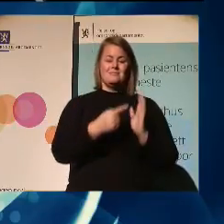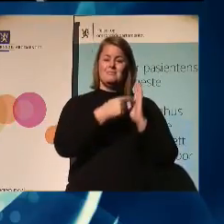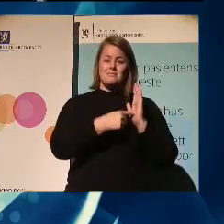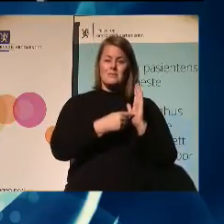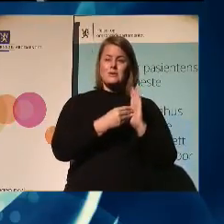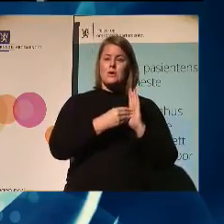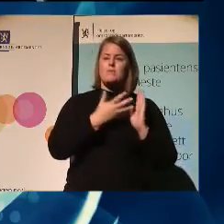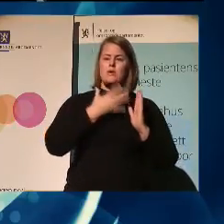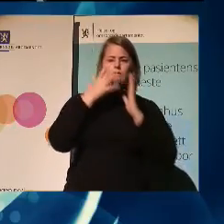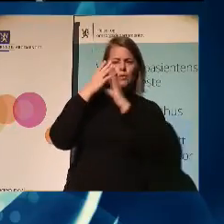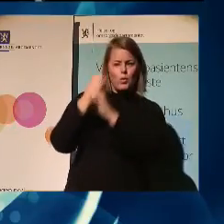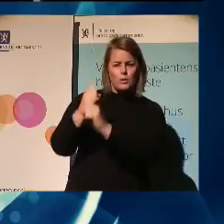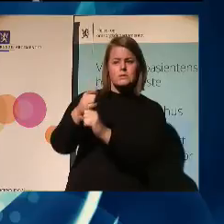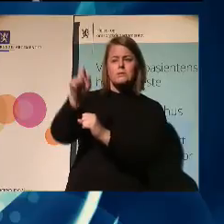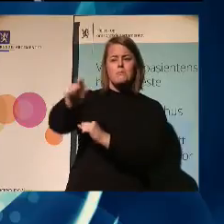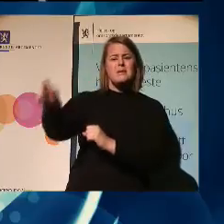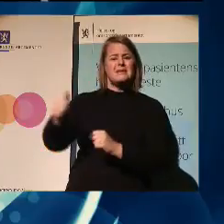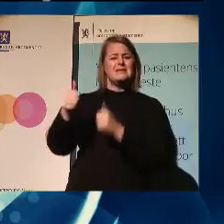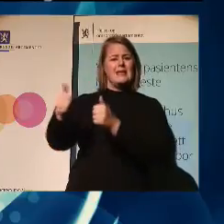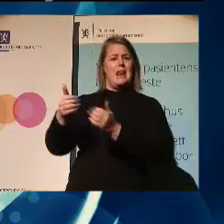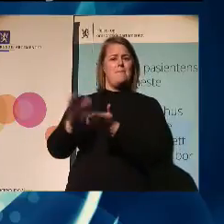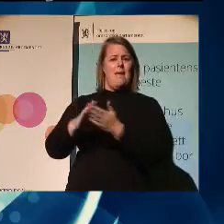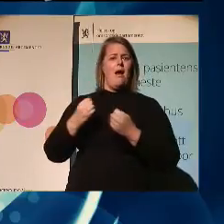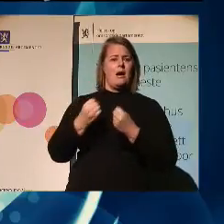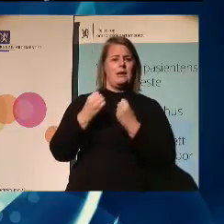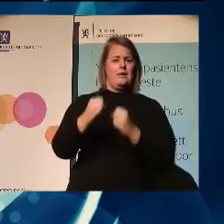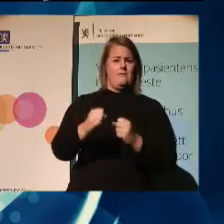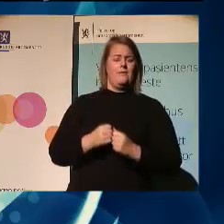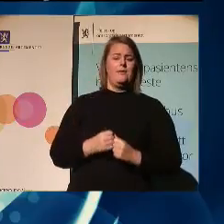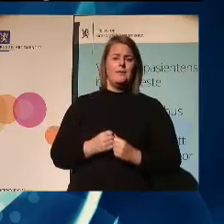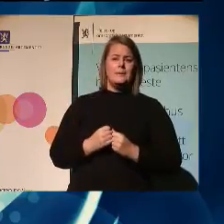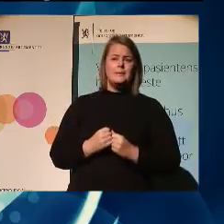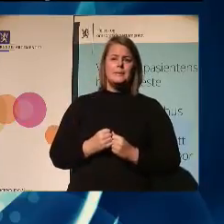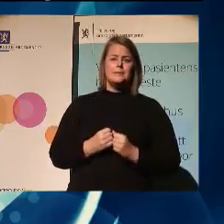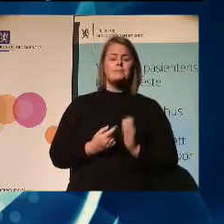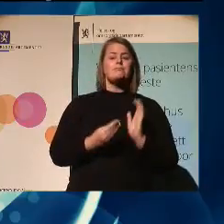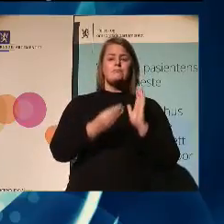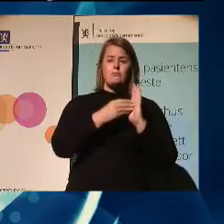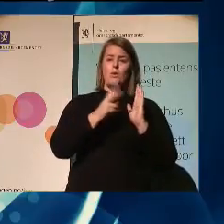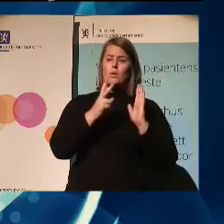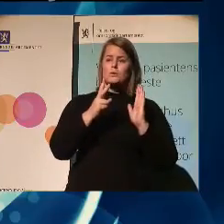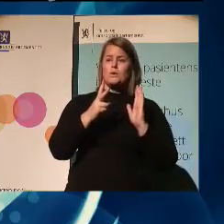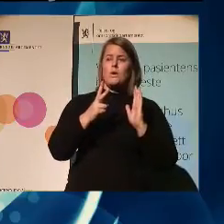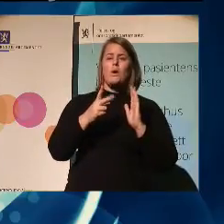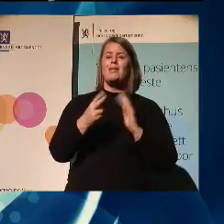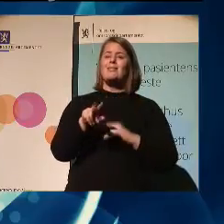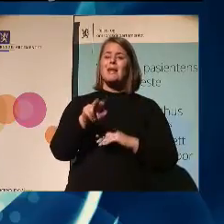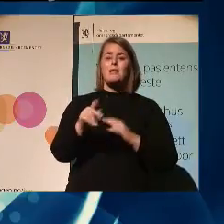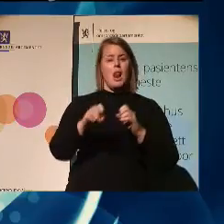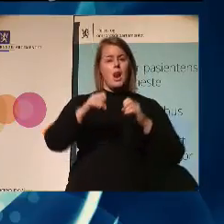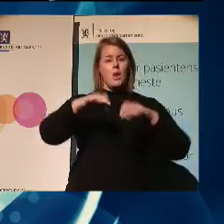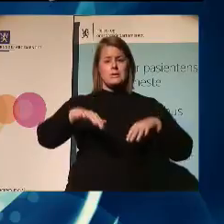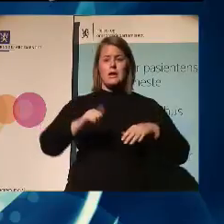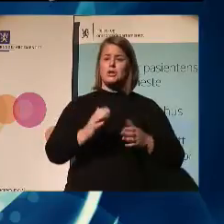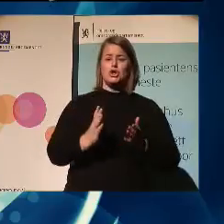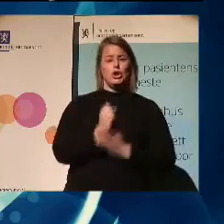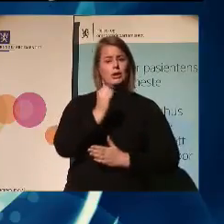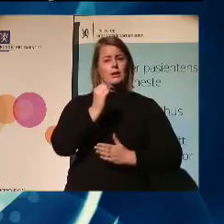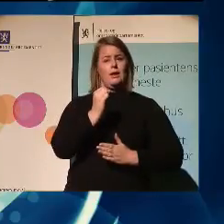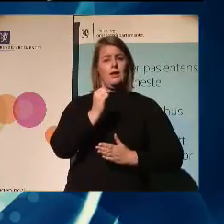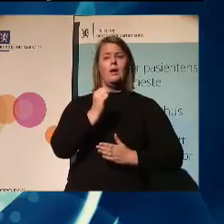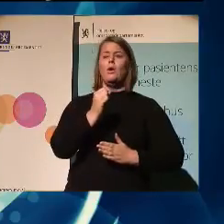være en aktiv partner. Og vi la også vekt på at vi ser at digitale løsninger kan hjelpe både for å få